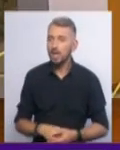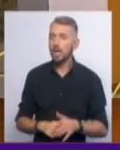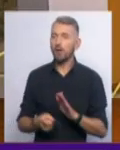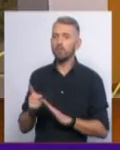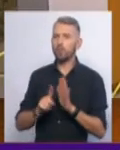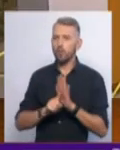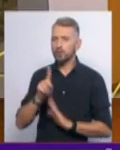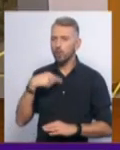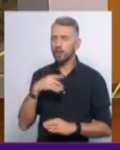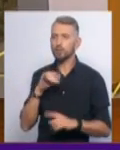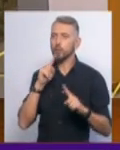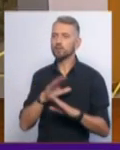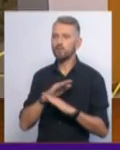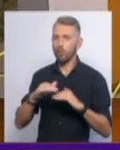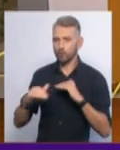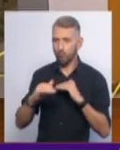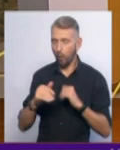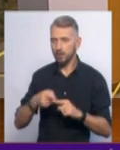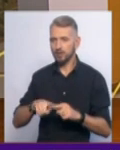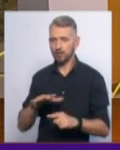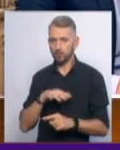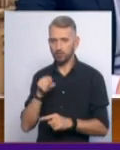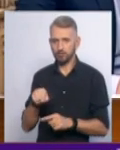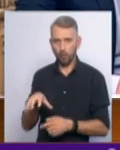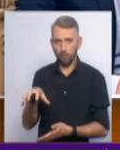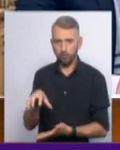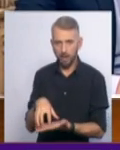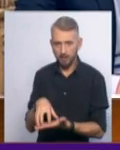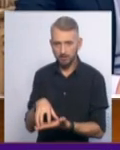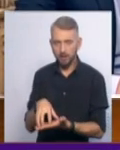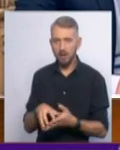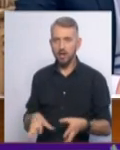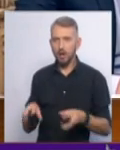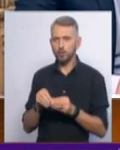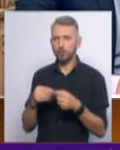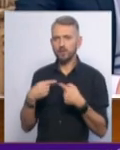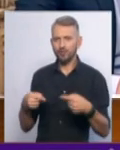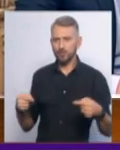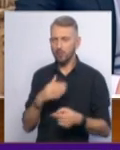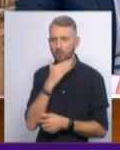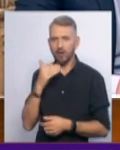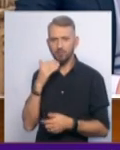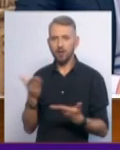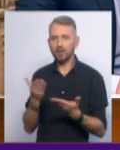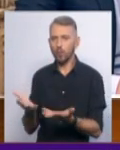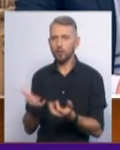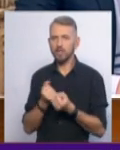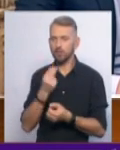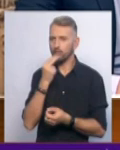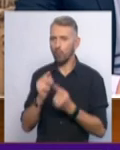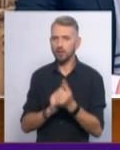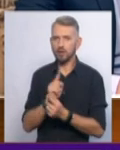говорити про Співоче Поле, і це був якраз той об'єкт разом з іншими багатьма, який отримав